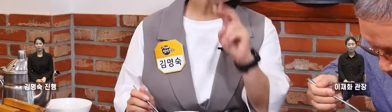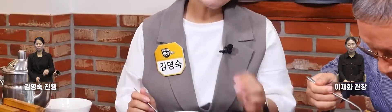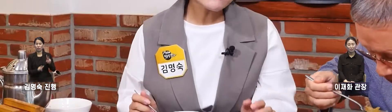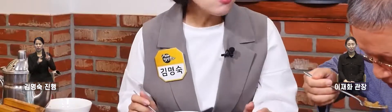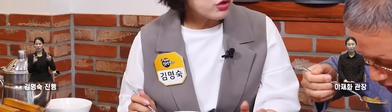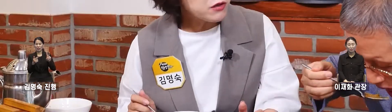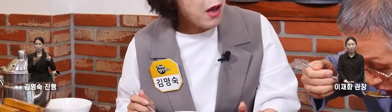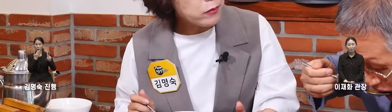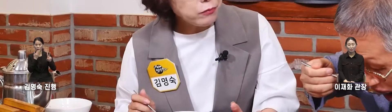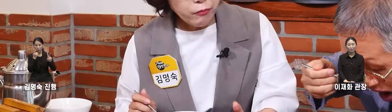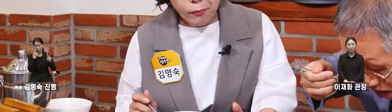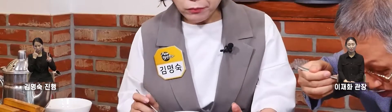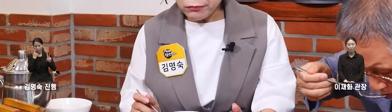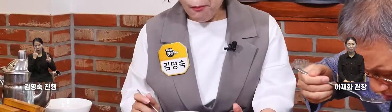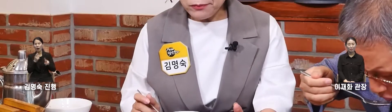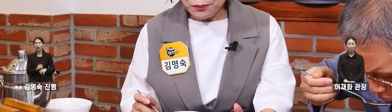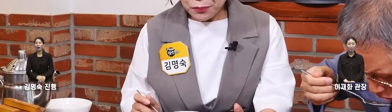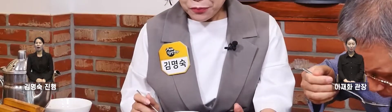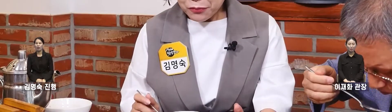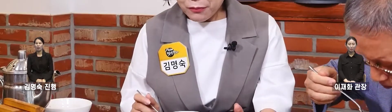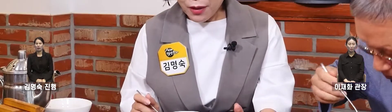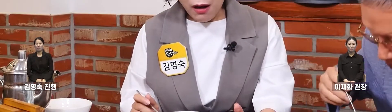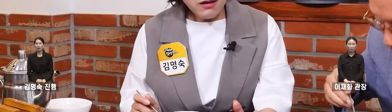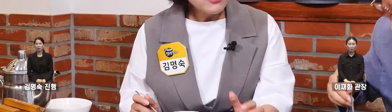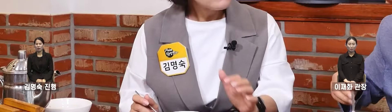두 가지 맛을 보시면